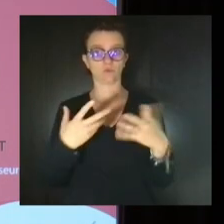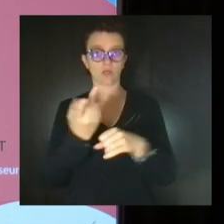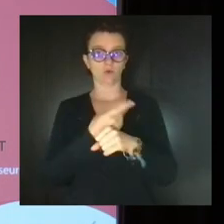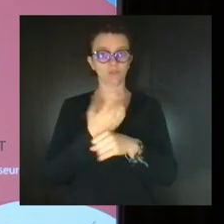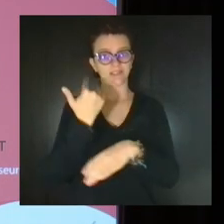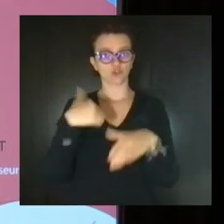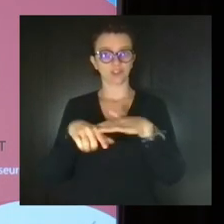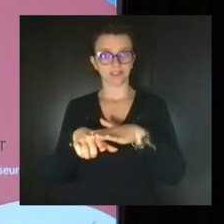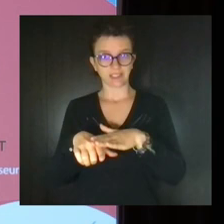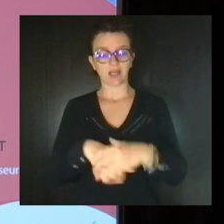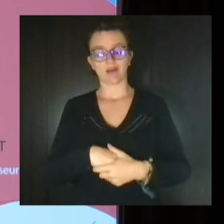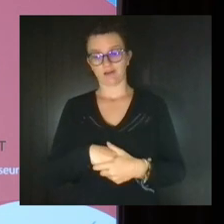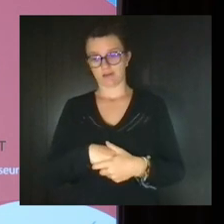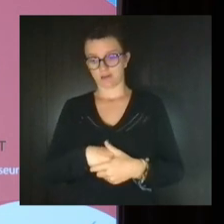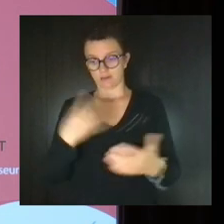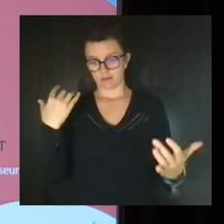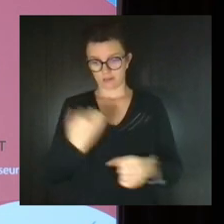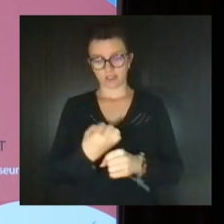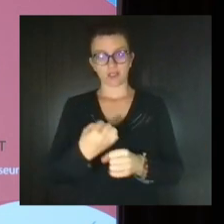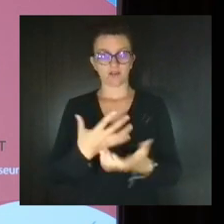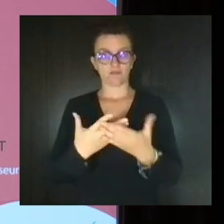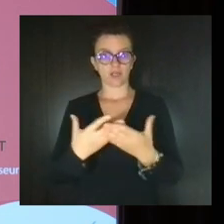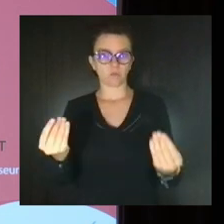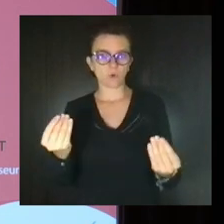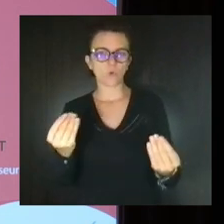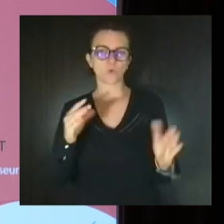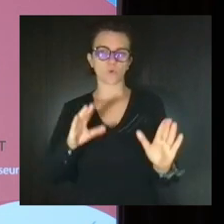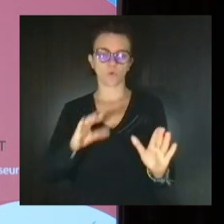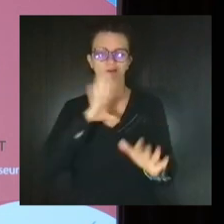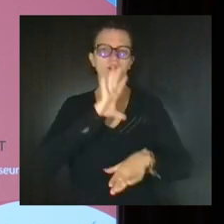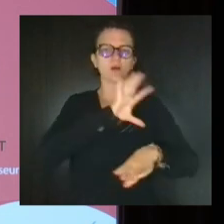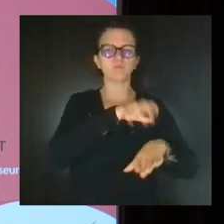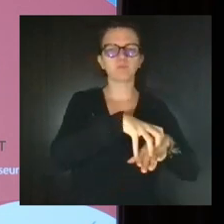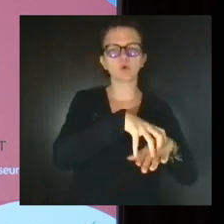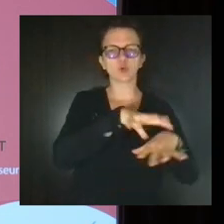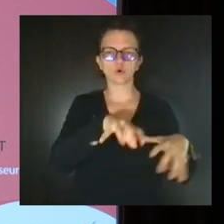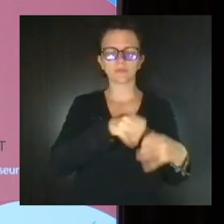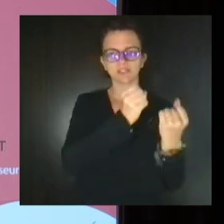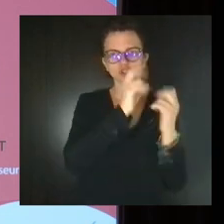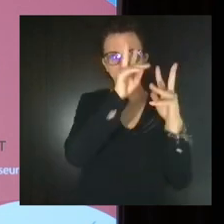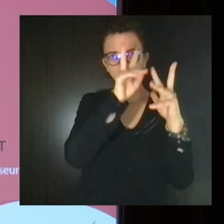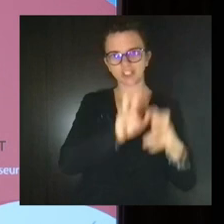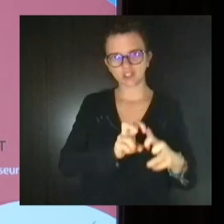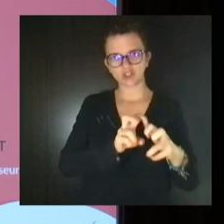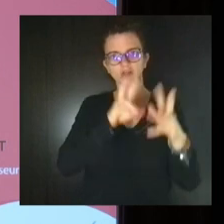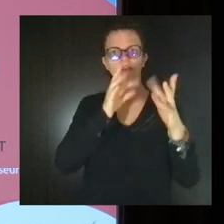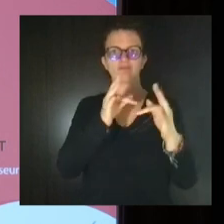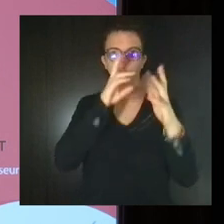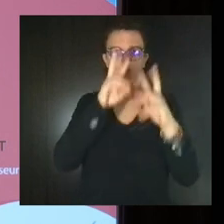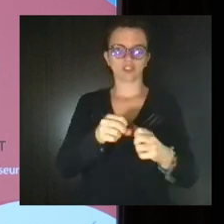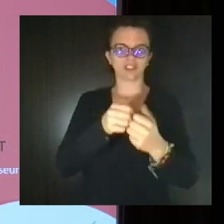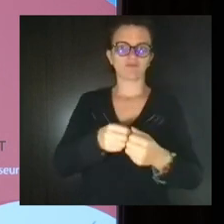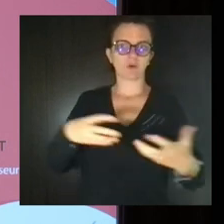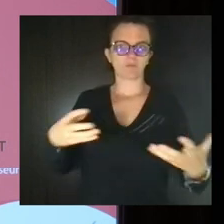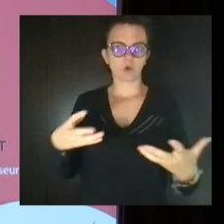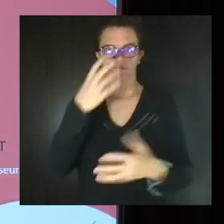logiciels. On travaille beaucoup. Alors, on a un pôle de compétences de chercheurs en recherche et développement qui travaillent sur